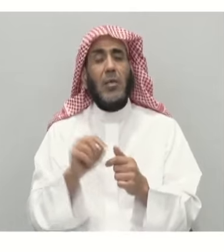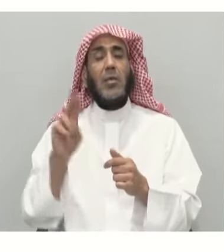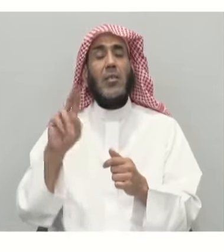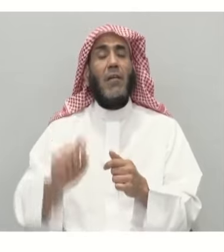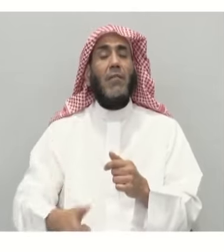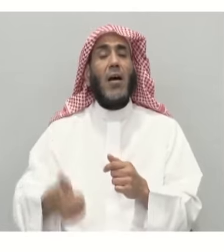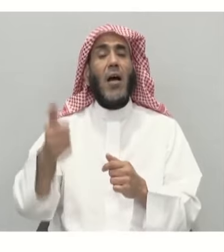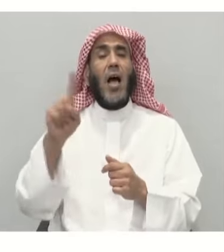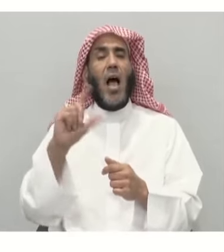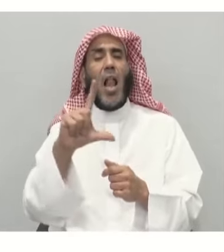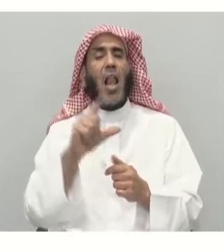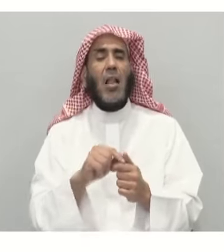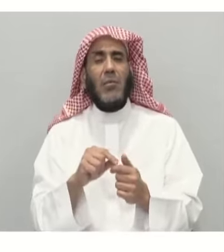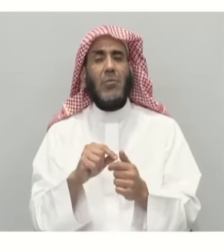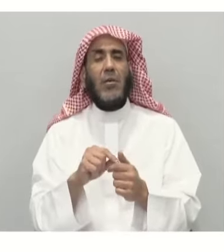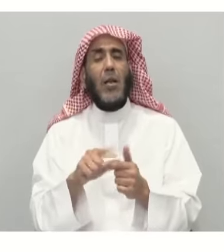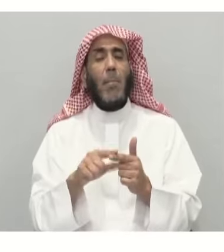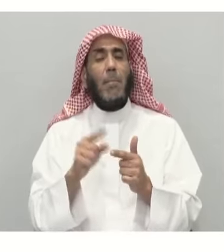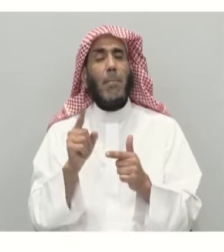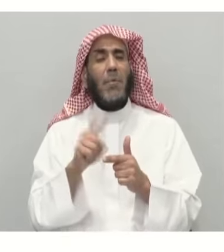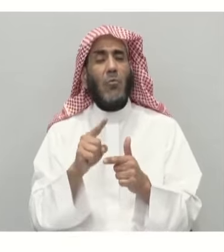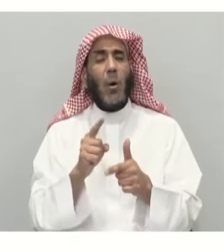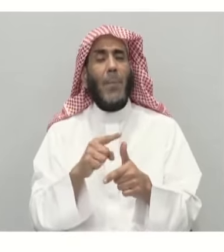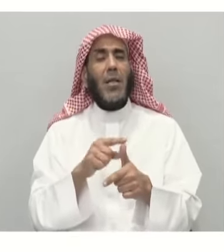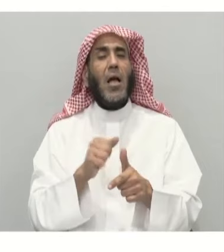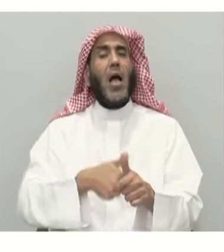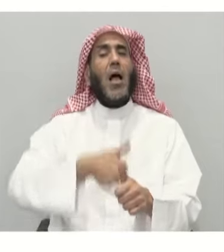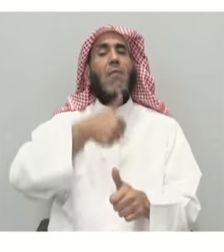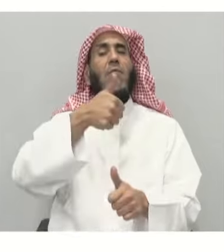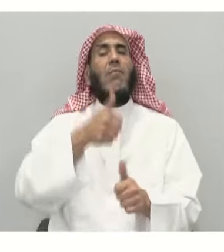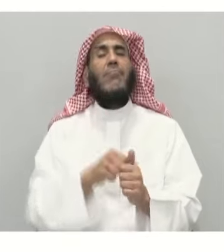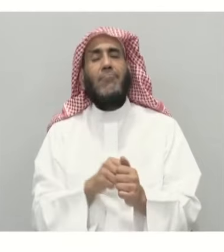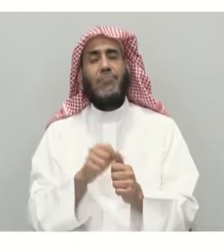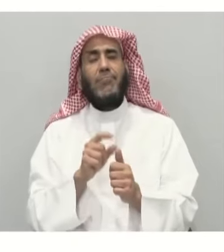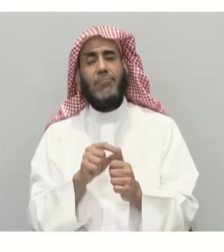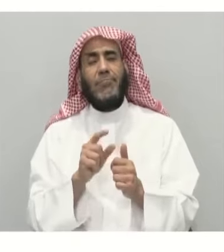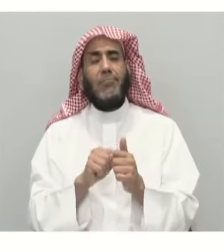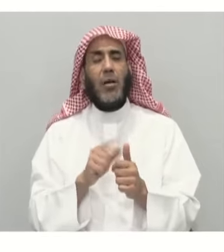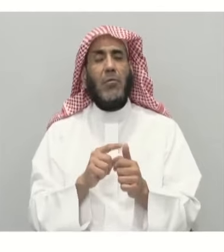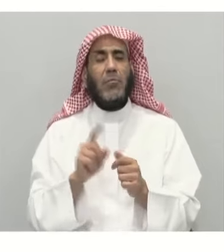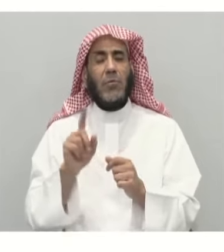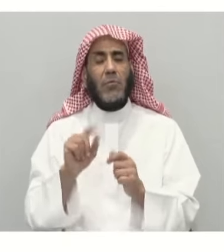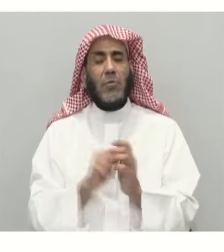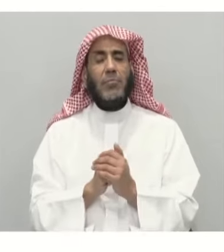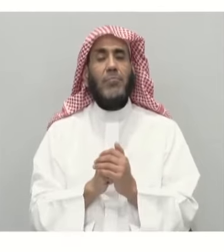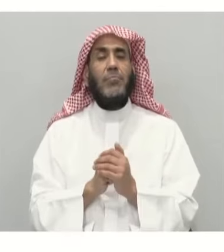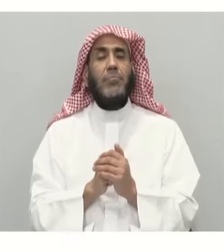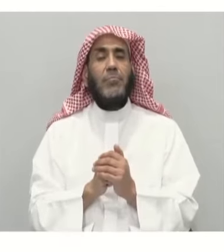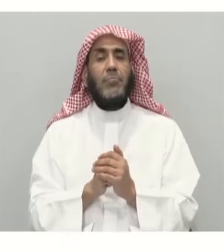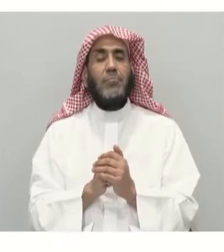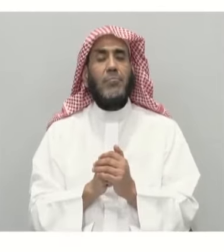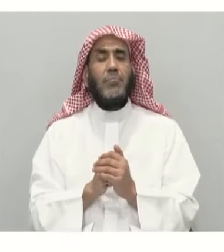تفاءل نعم لانها مفتوحه بعد الف مد لانها مفتوحه بعد الف